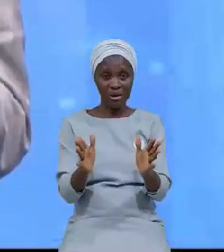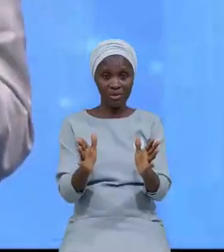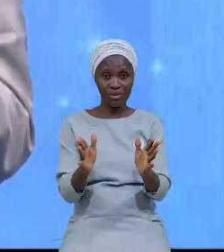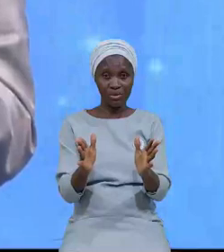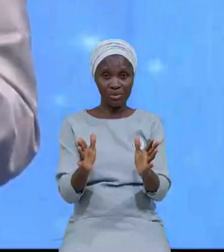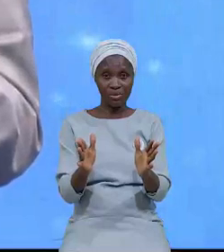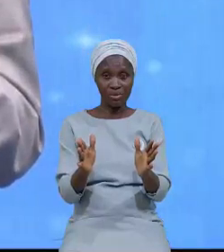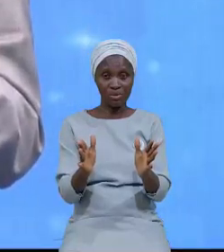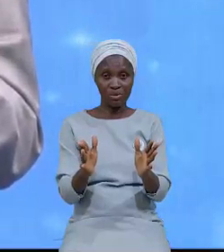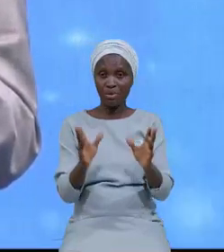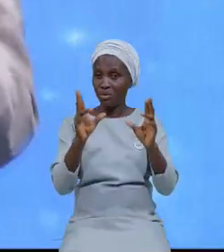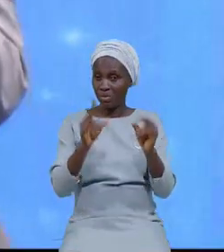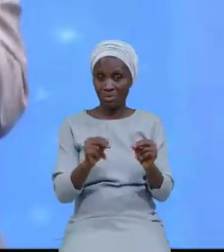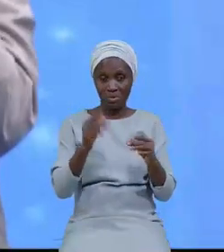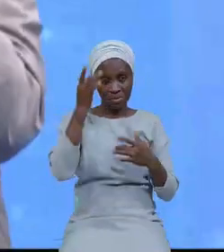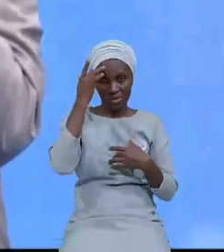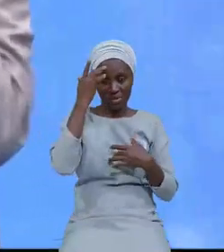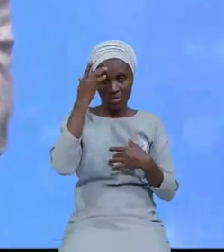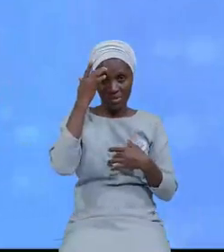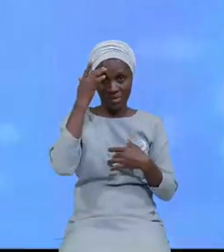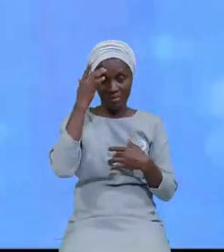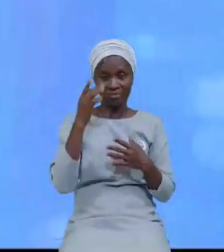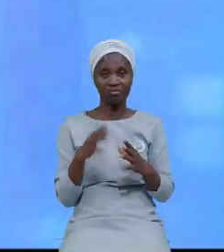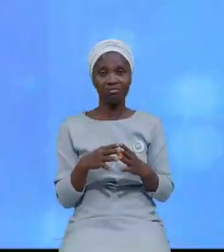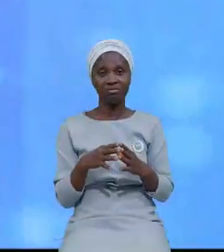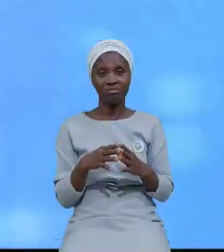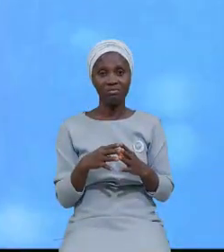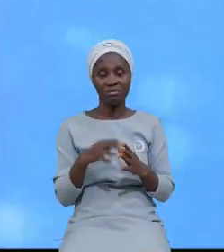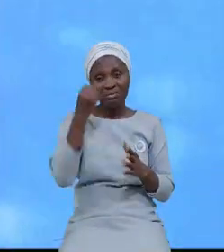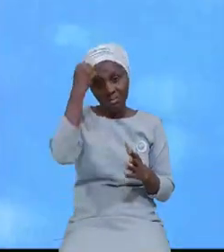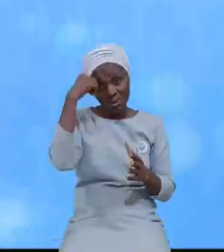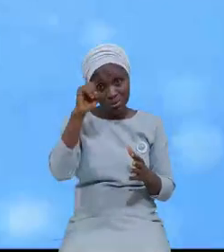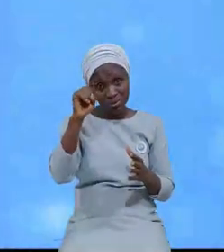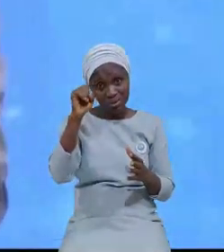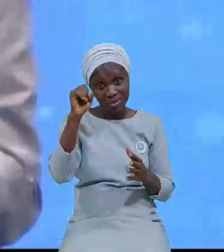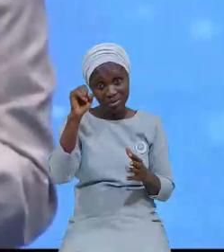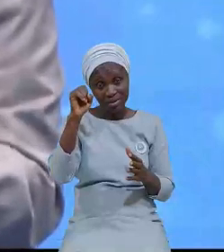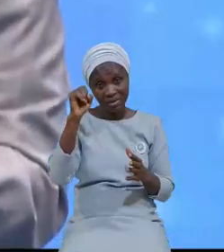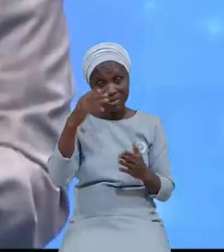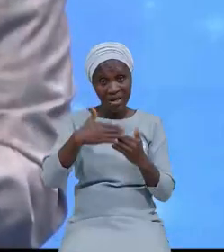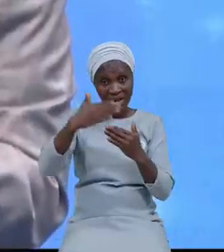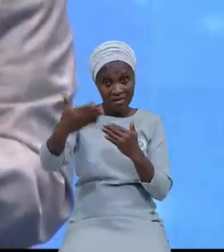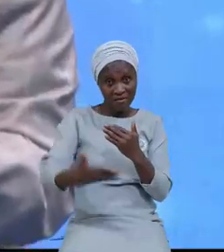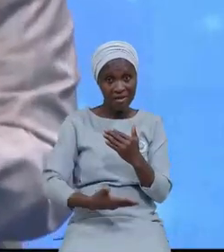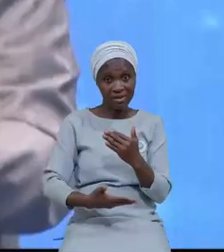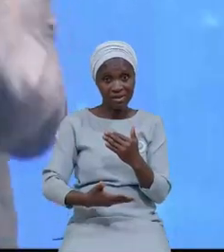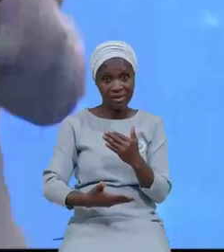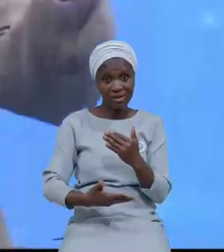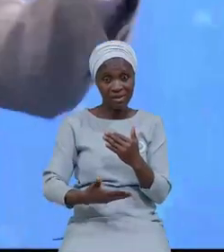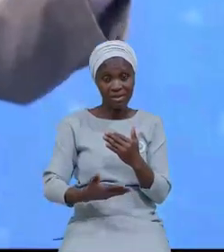désobéissance il y aura pas de maladie désobéissance a